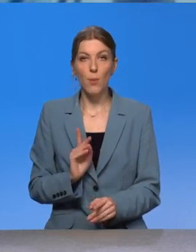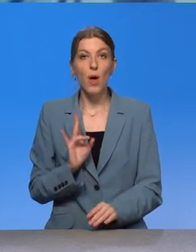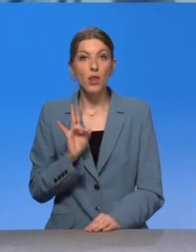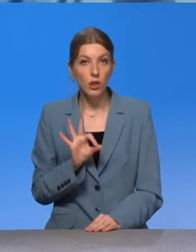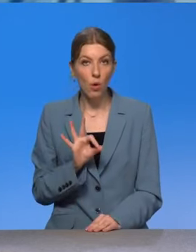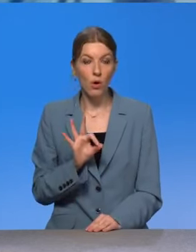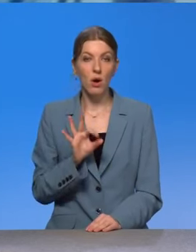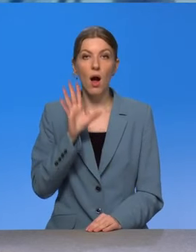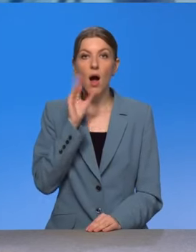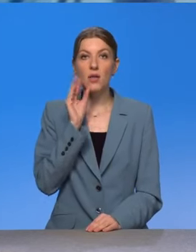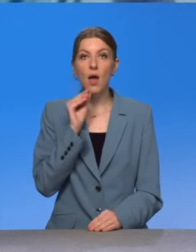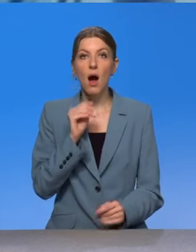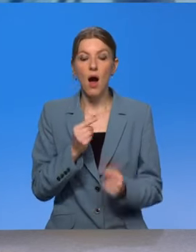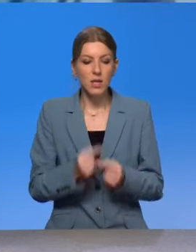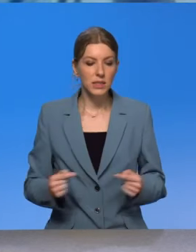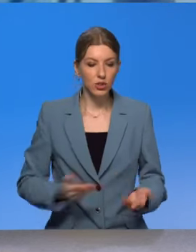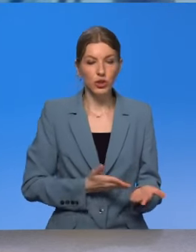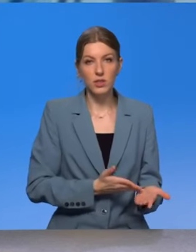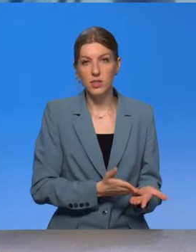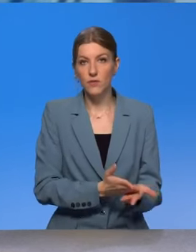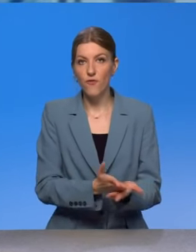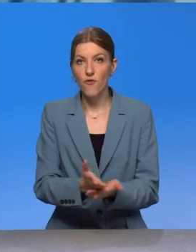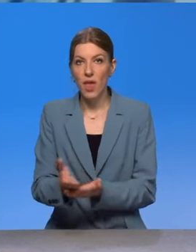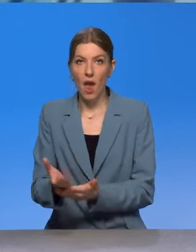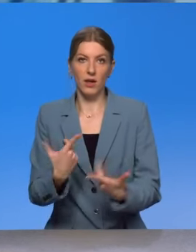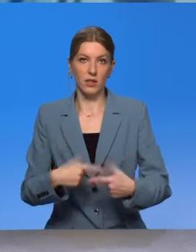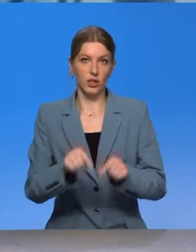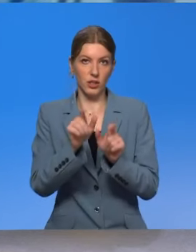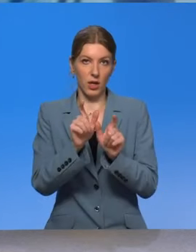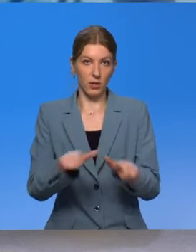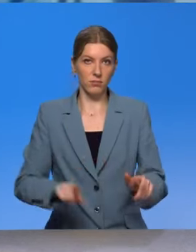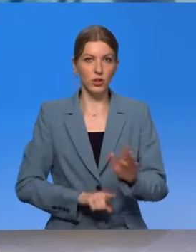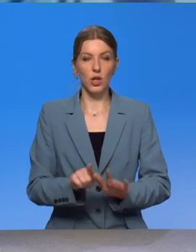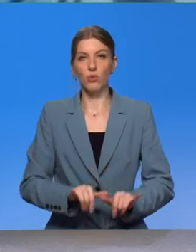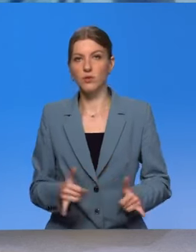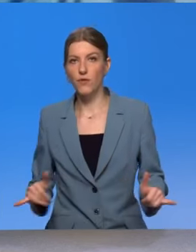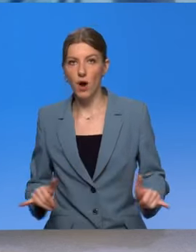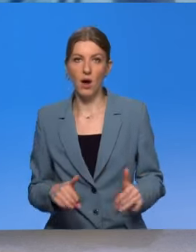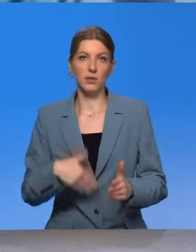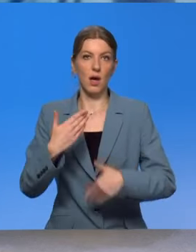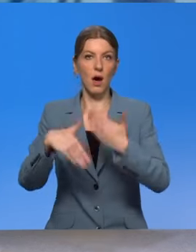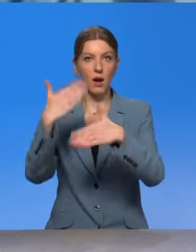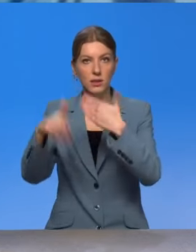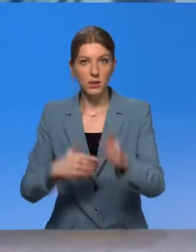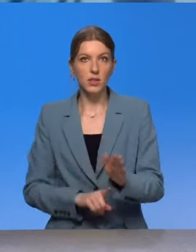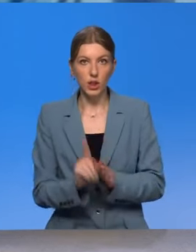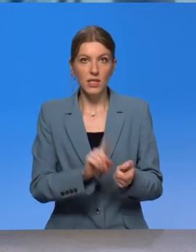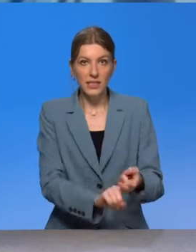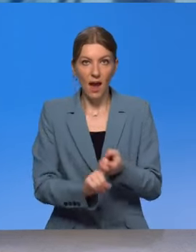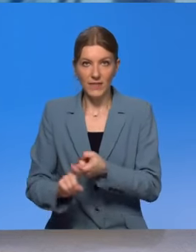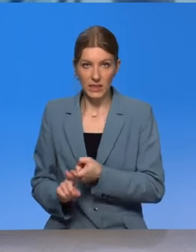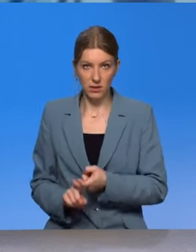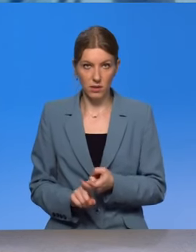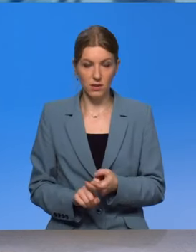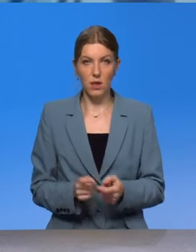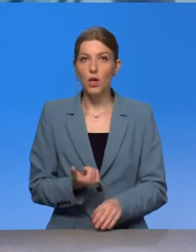добавляются различные уровни, сферы, в которых человек начинает развиваться, расти, от которых он начинает зависеть. И, соответственно, очень